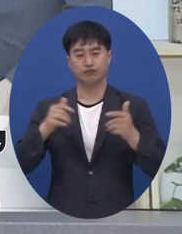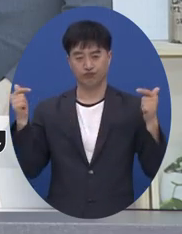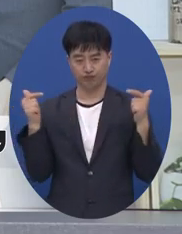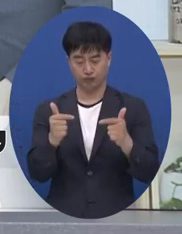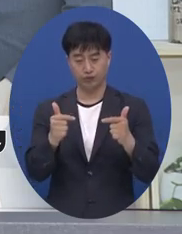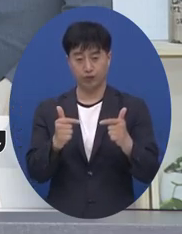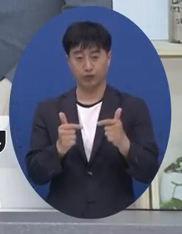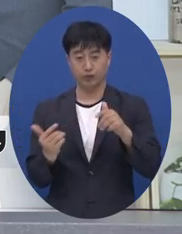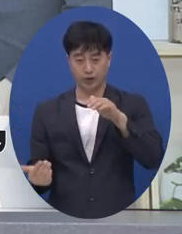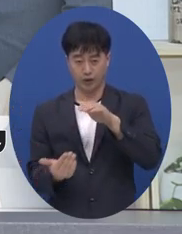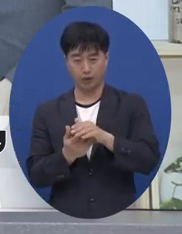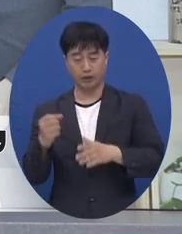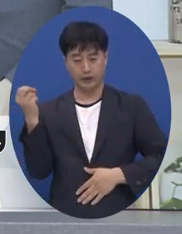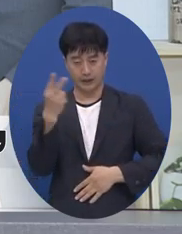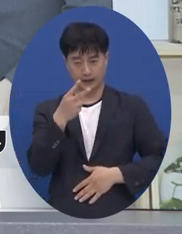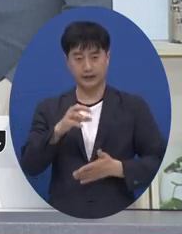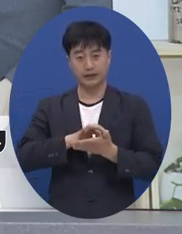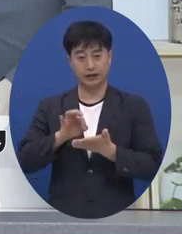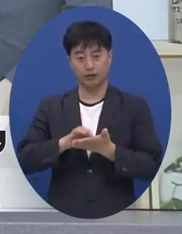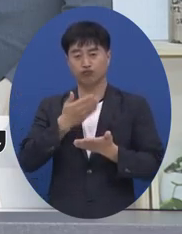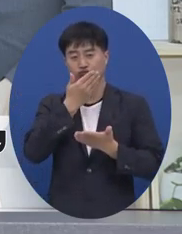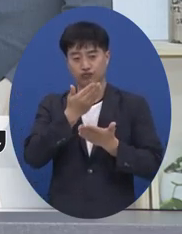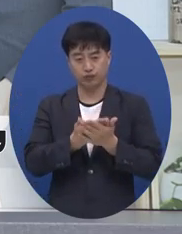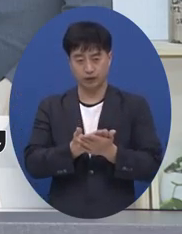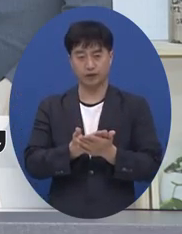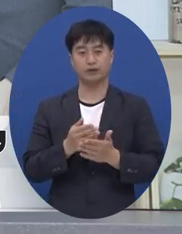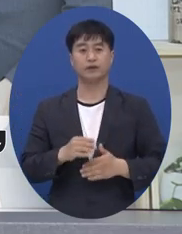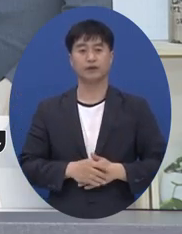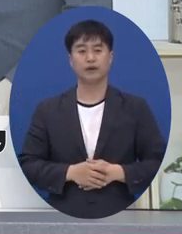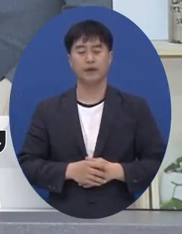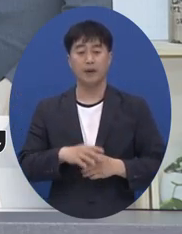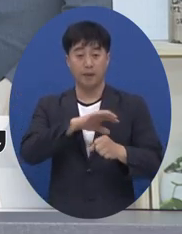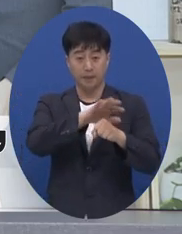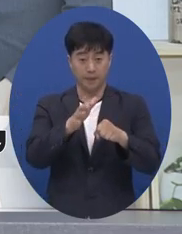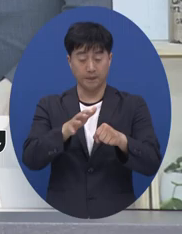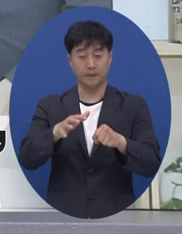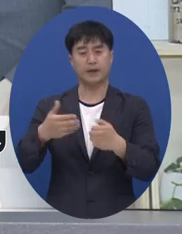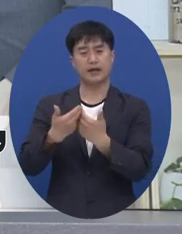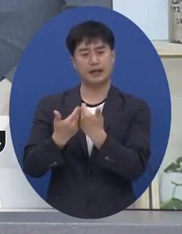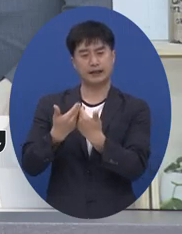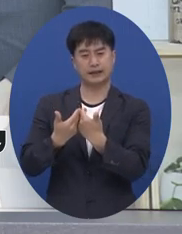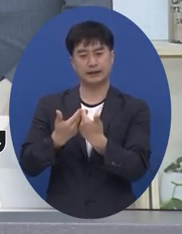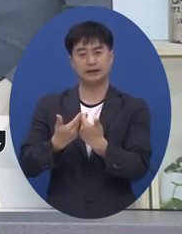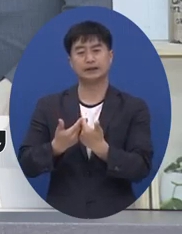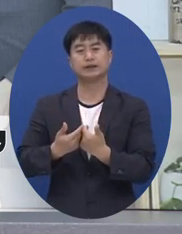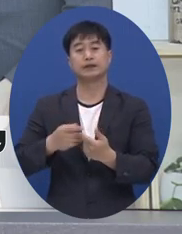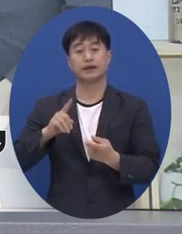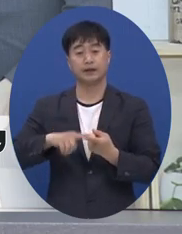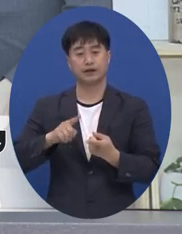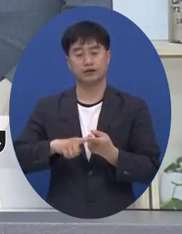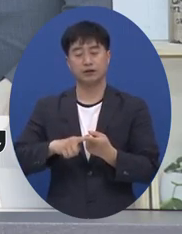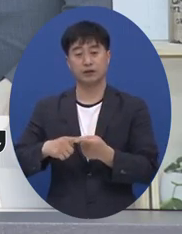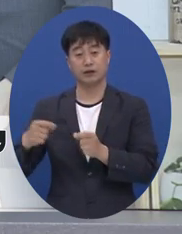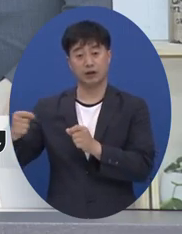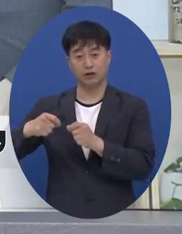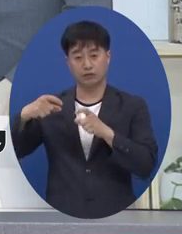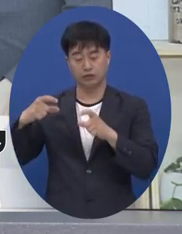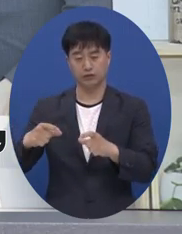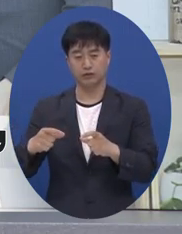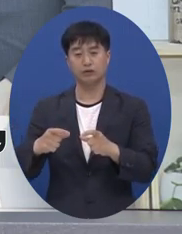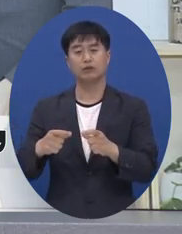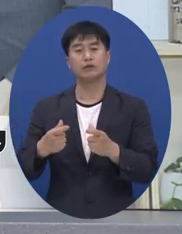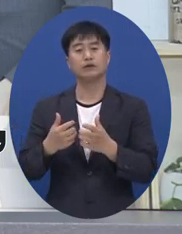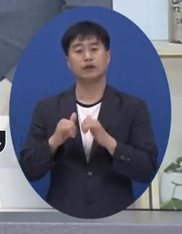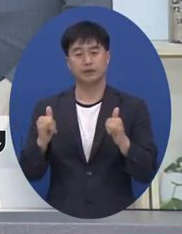줄이고 최대한 재활용되도록 하는 게 중요하다며 매립지를 둘러싼 갈등에 대해선 인근 주민의 희생에 충분한